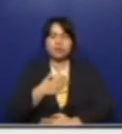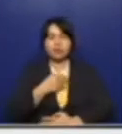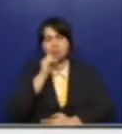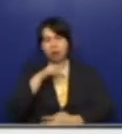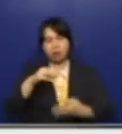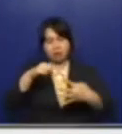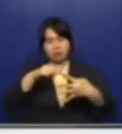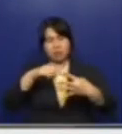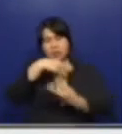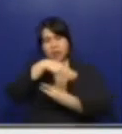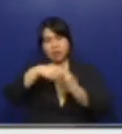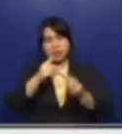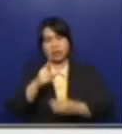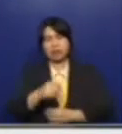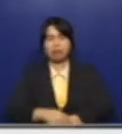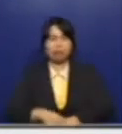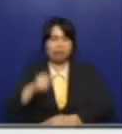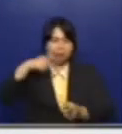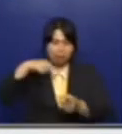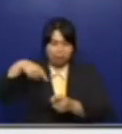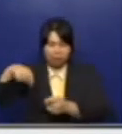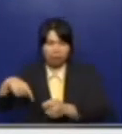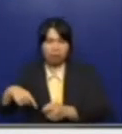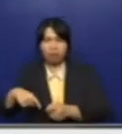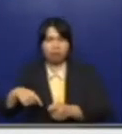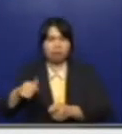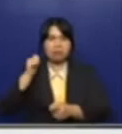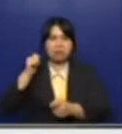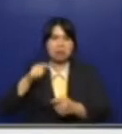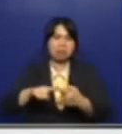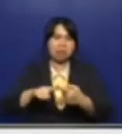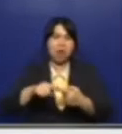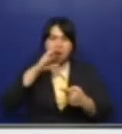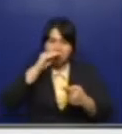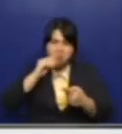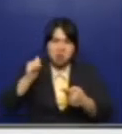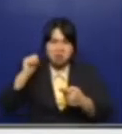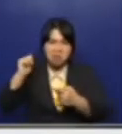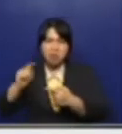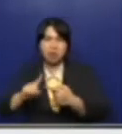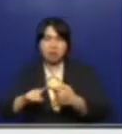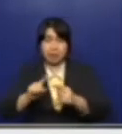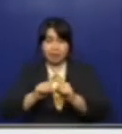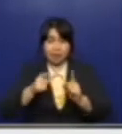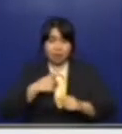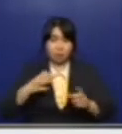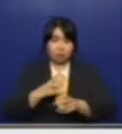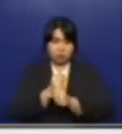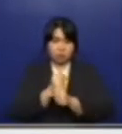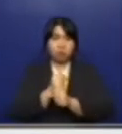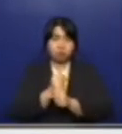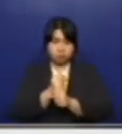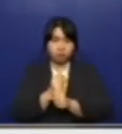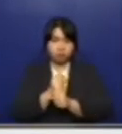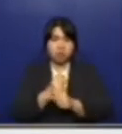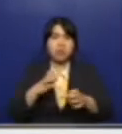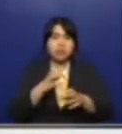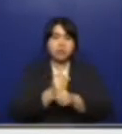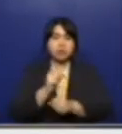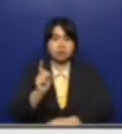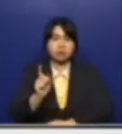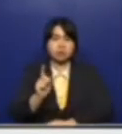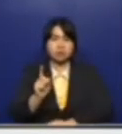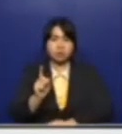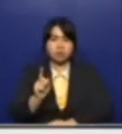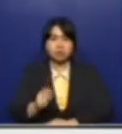ากเพราะว่าคนพูดซ้ำซากไปแล้วแต่จุดที่ผมสรุปง่ายๆตัวหนึ่งท่านประธาน